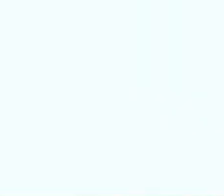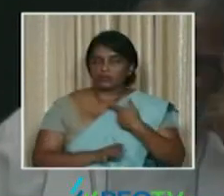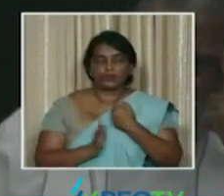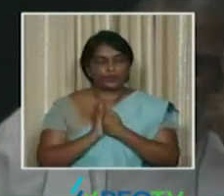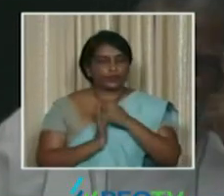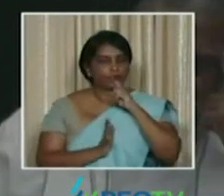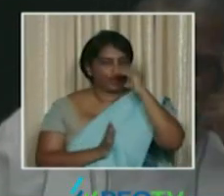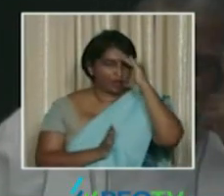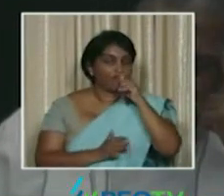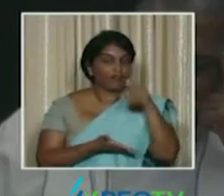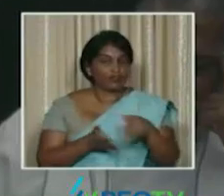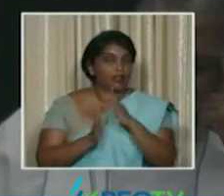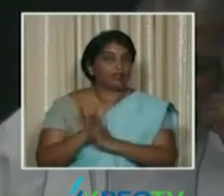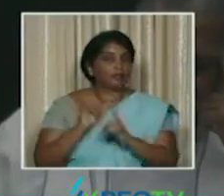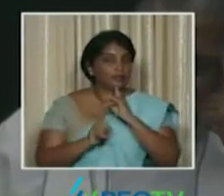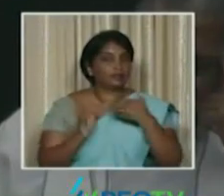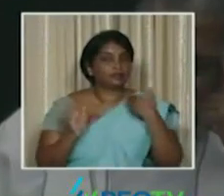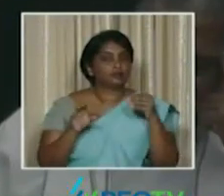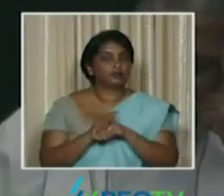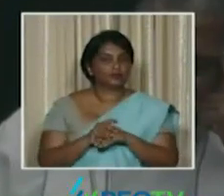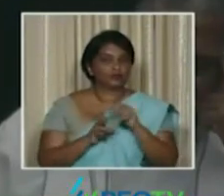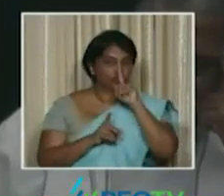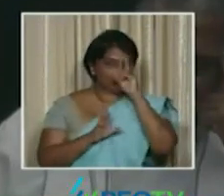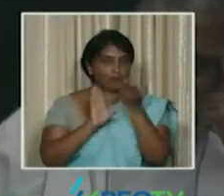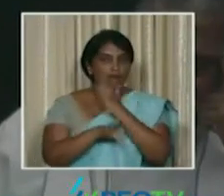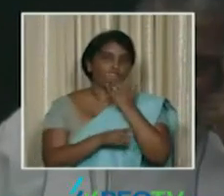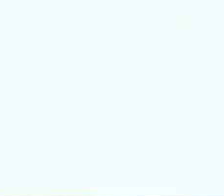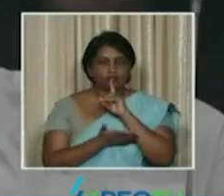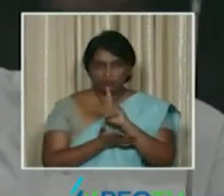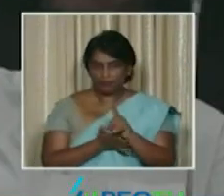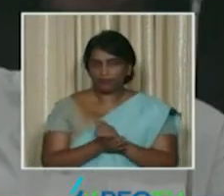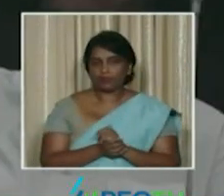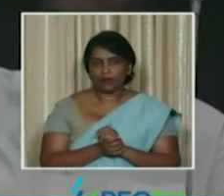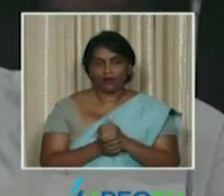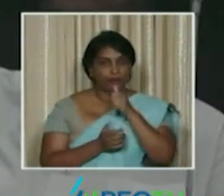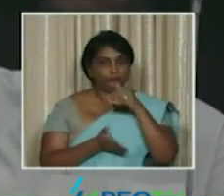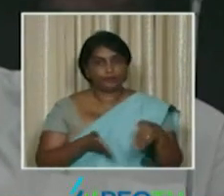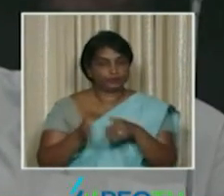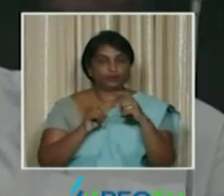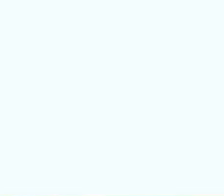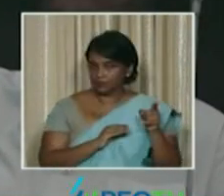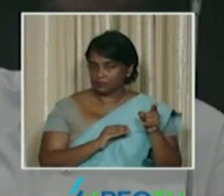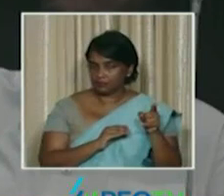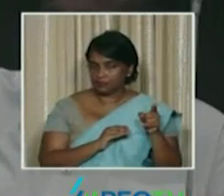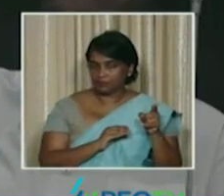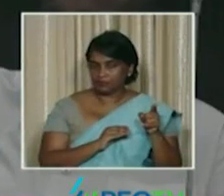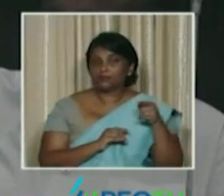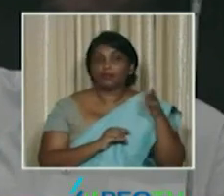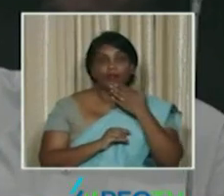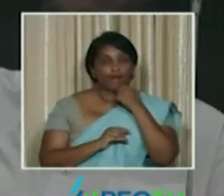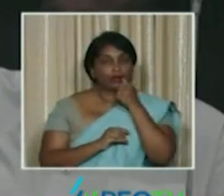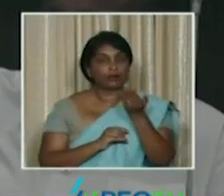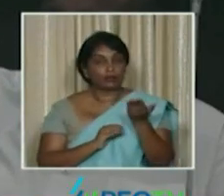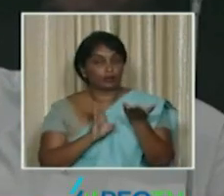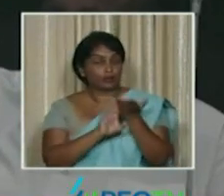වෙනවා වාරිමාර්ග අමාත්‍යාංශයත් අවිල්ලිවල්ල සතියකට ඉස්සෙල්ලා වතුර ඕන කියලා කියන්න බෑ වාරිමාර්ග දෙපාර්තමේන්තුව මේ ජලයේ ඉල්ලීම